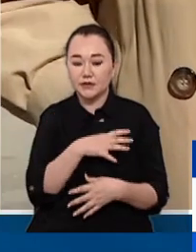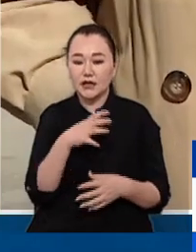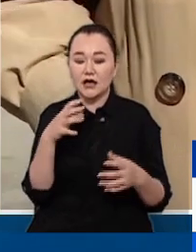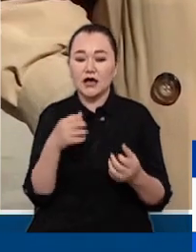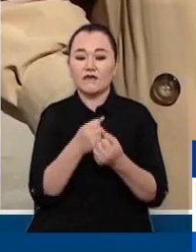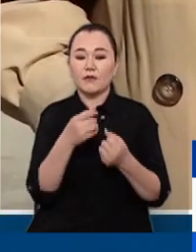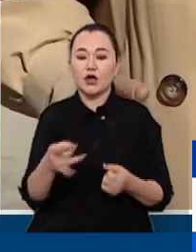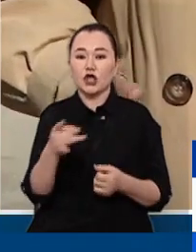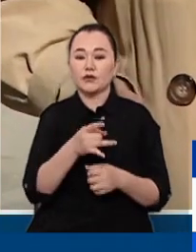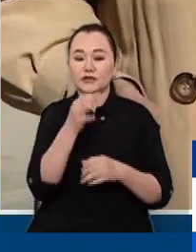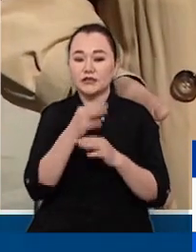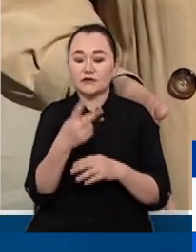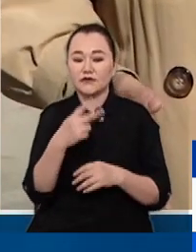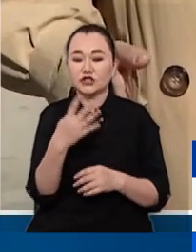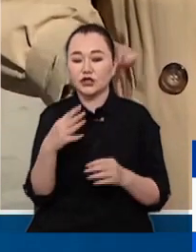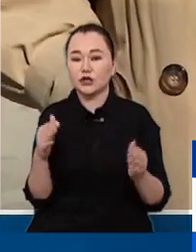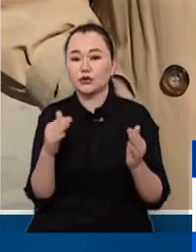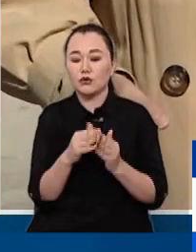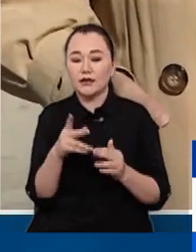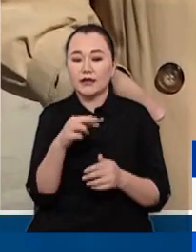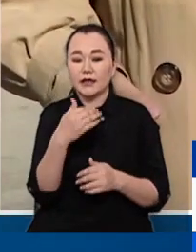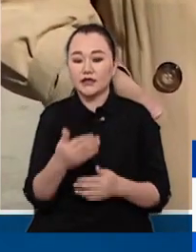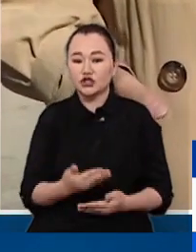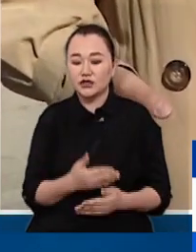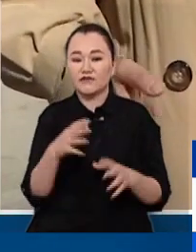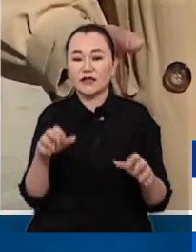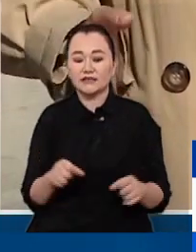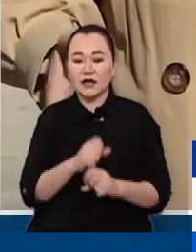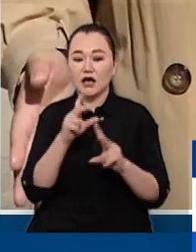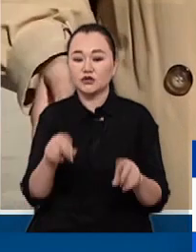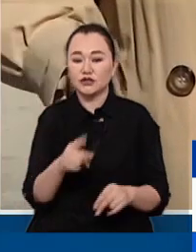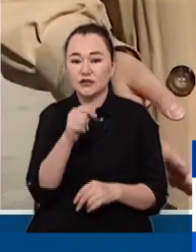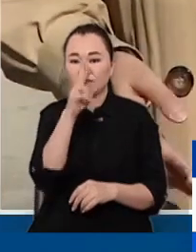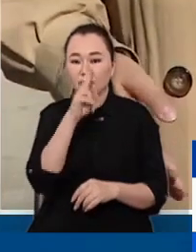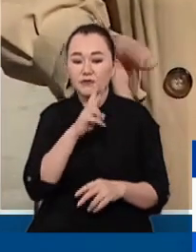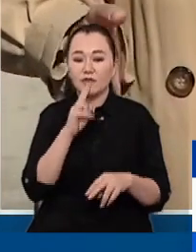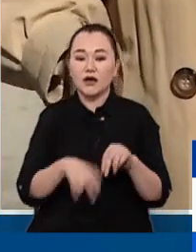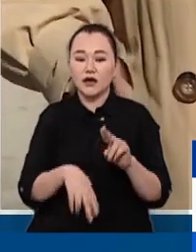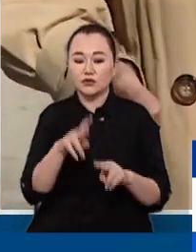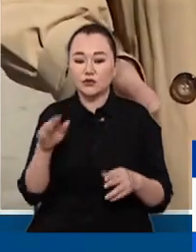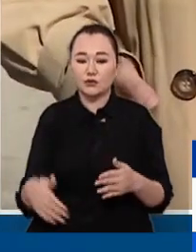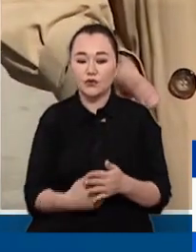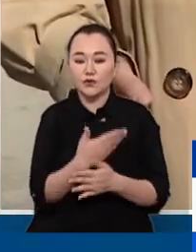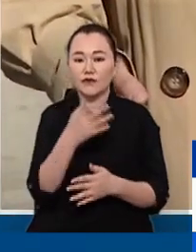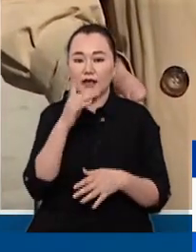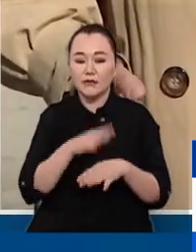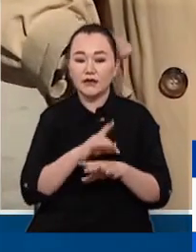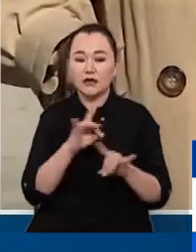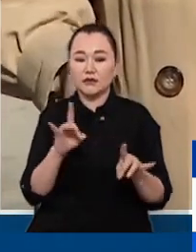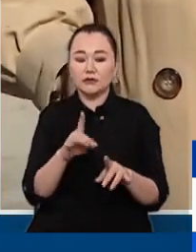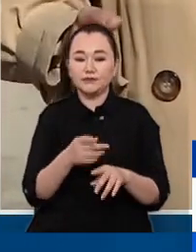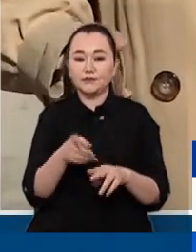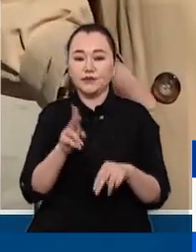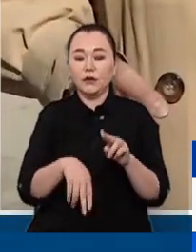Аварийными в районе признаны 24 дома. Для их жителей власти обещают за 2 месяца построить новые. В Акимате говорят, что